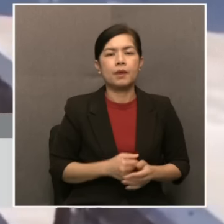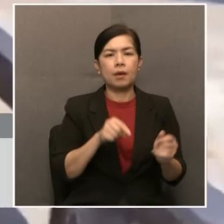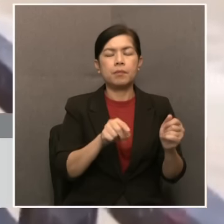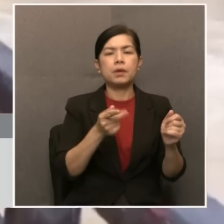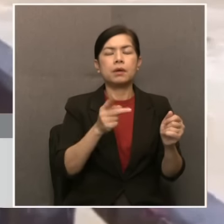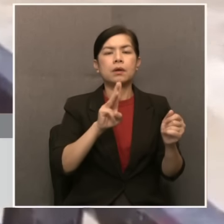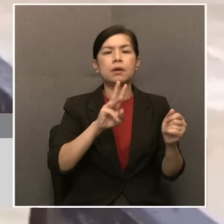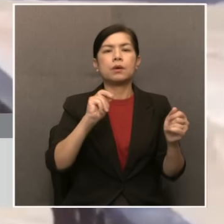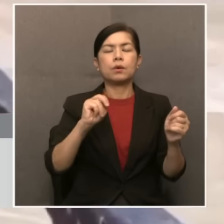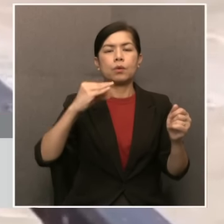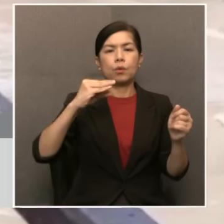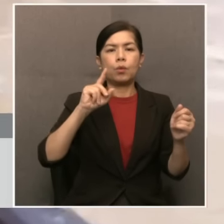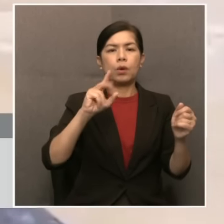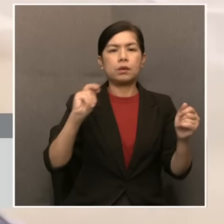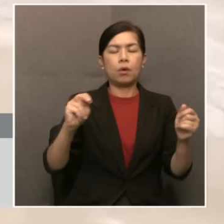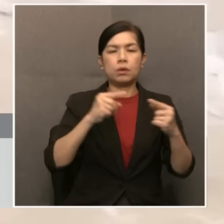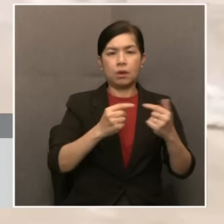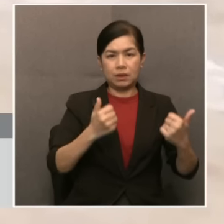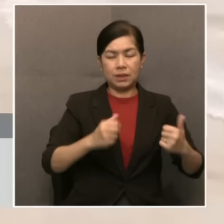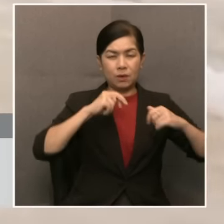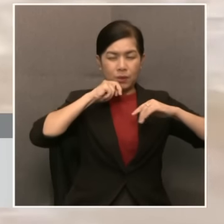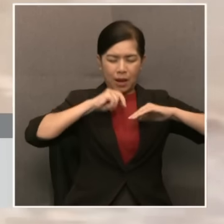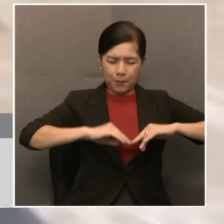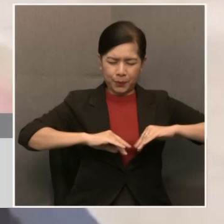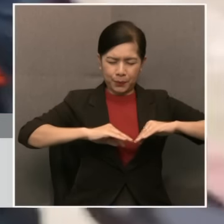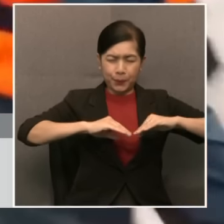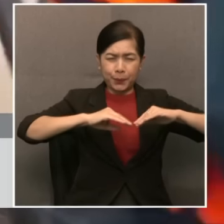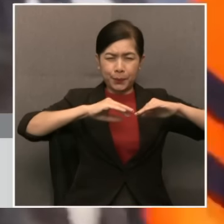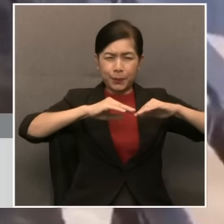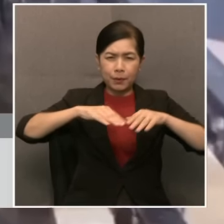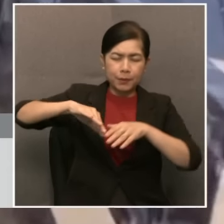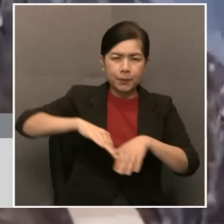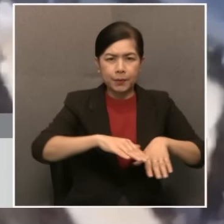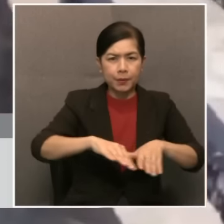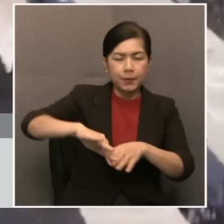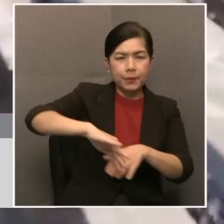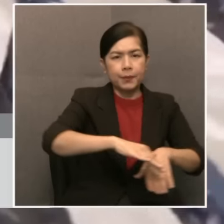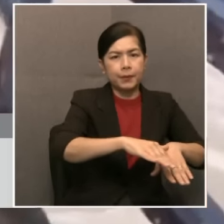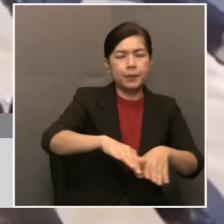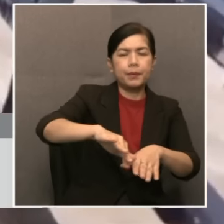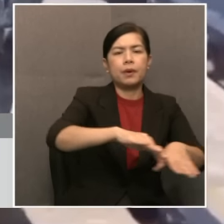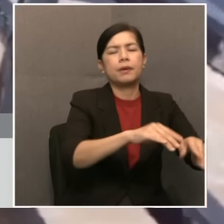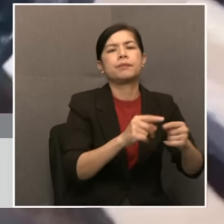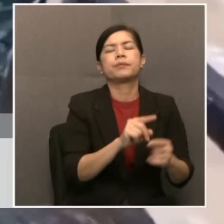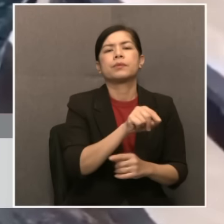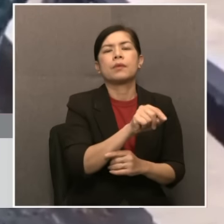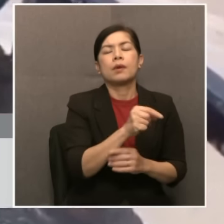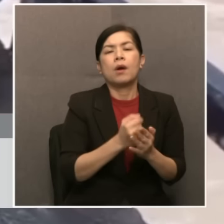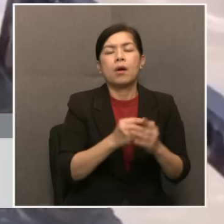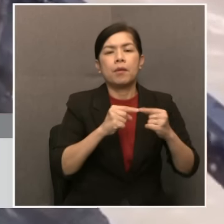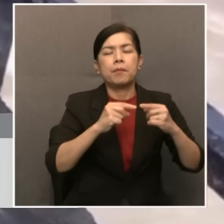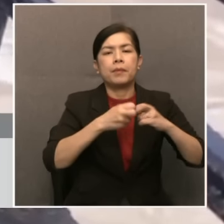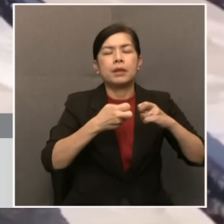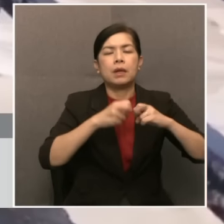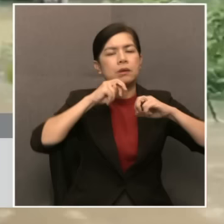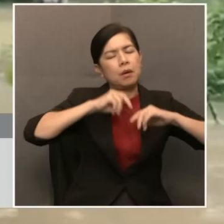นทำให้น้ำในลำคลองเพิ่มระดับสูงขึ้นค่ะไหลไปตามเส้นทางระบายน้ำบางพื้นที่น้ำหลากเข้าท่วมซ้ำซาก